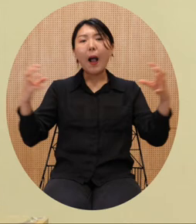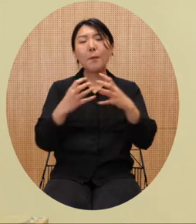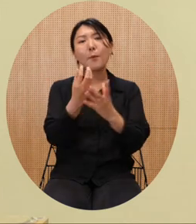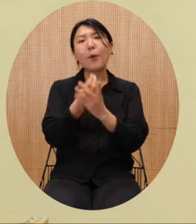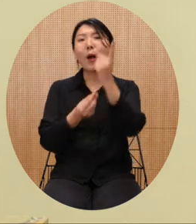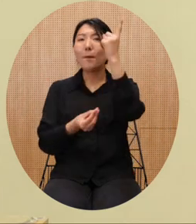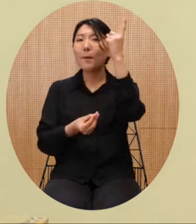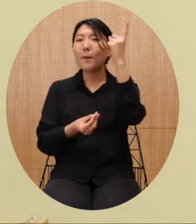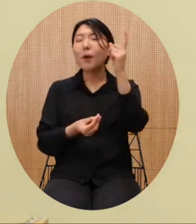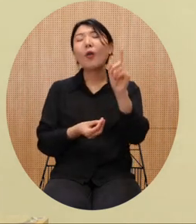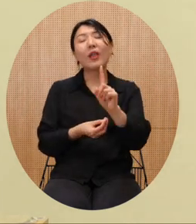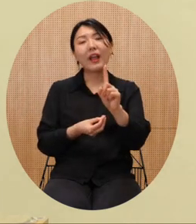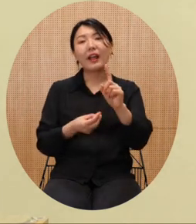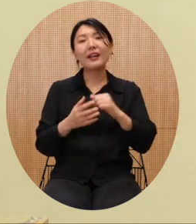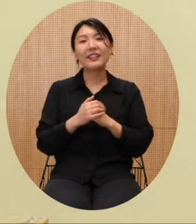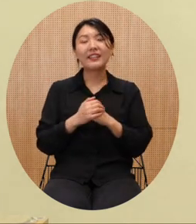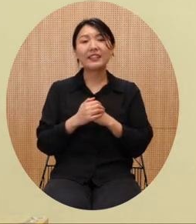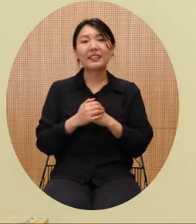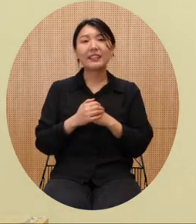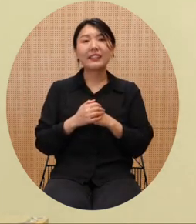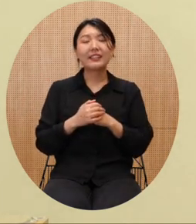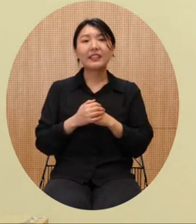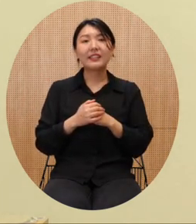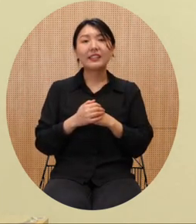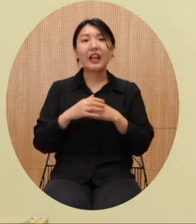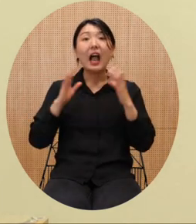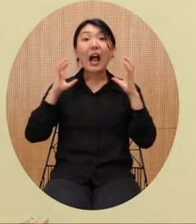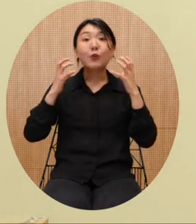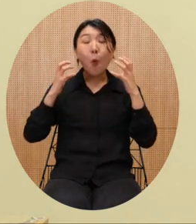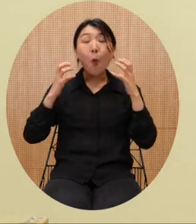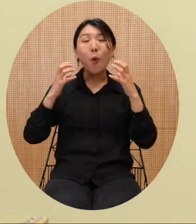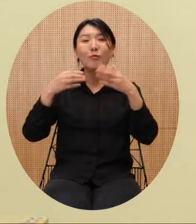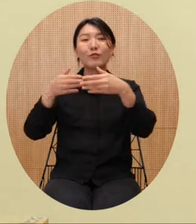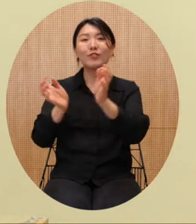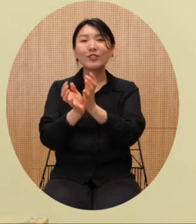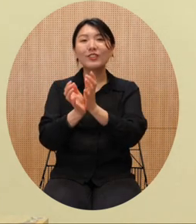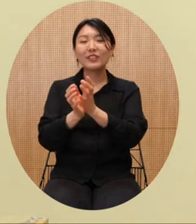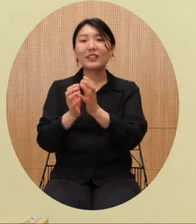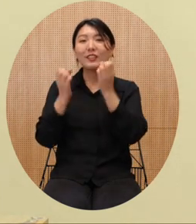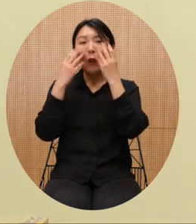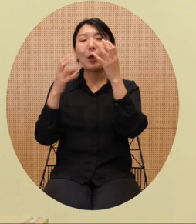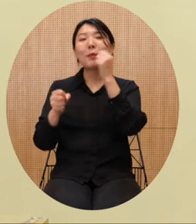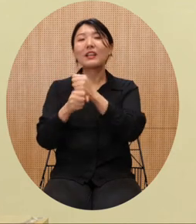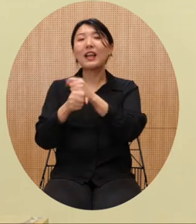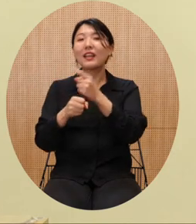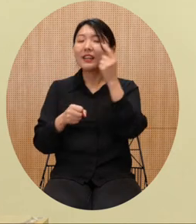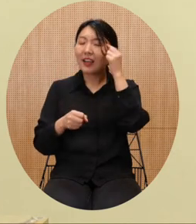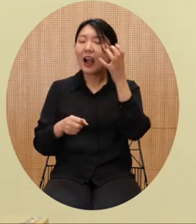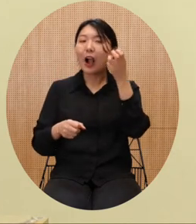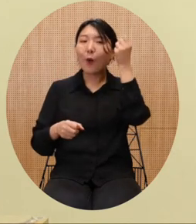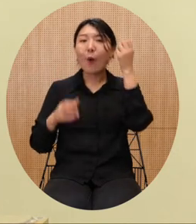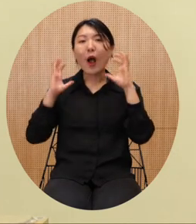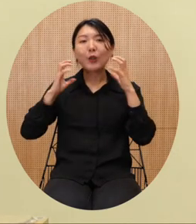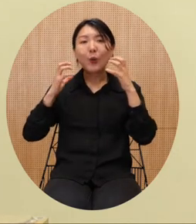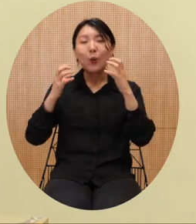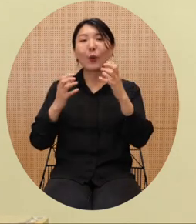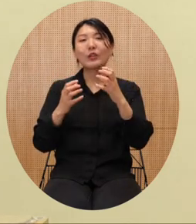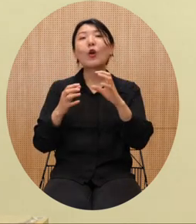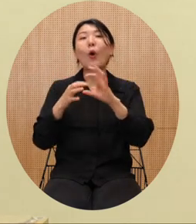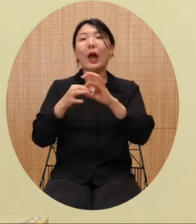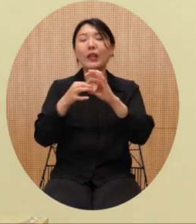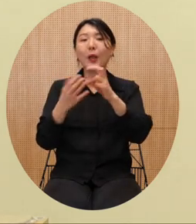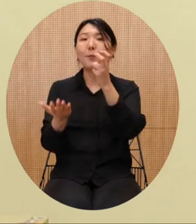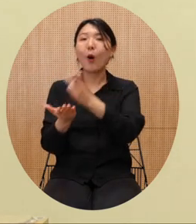되지 않겠는가. 그래서 아예 그냥 뭐 아동부를 신설한다라는 생각을 가지고 아동과 관련된 걸 한번 쭉 정리를